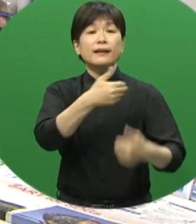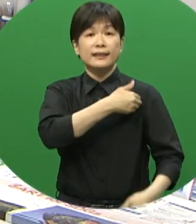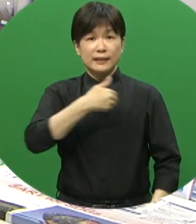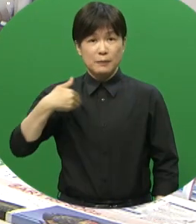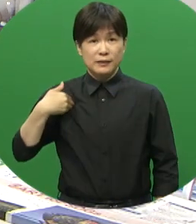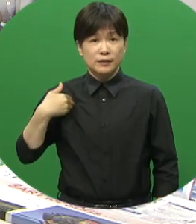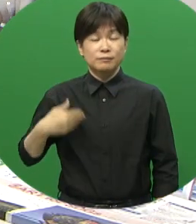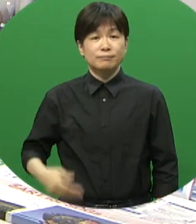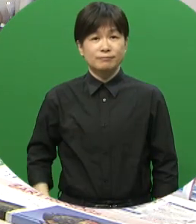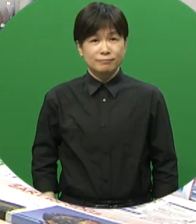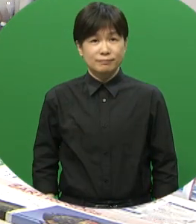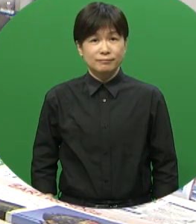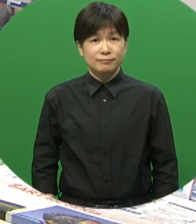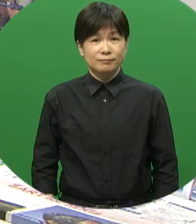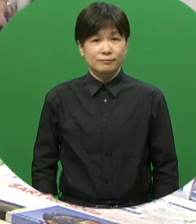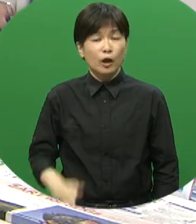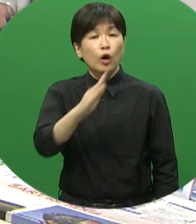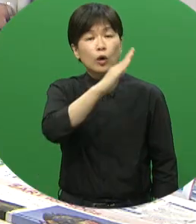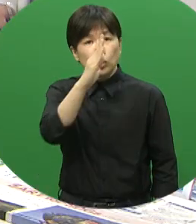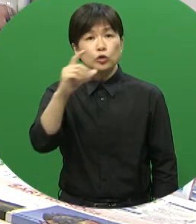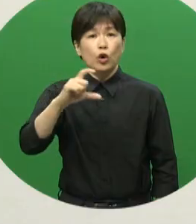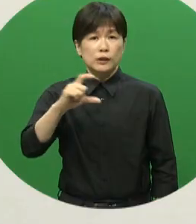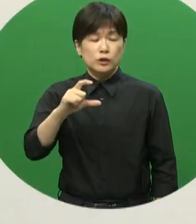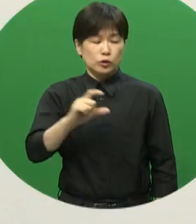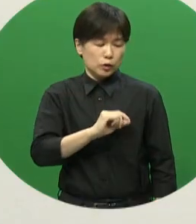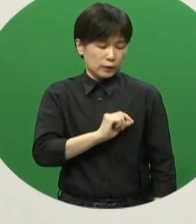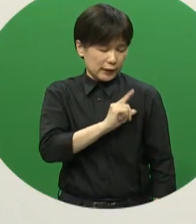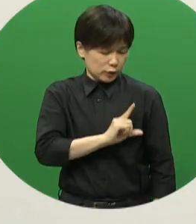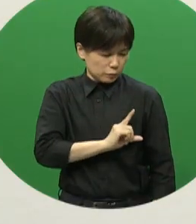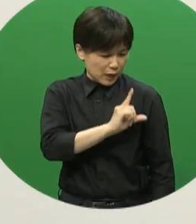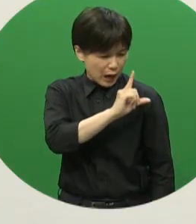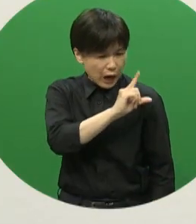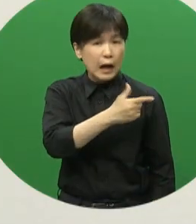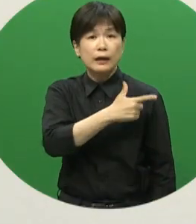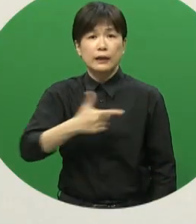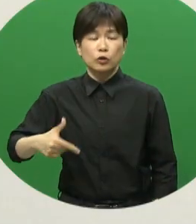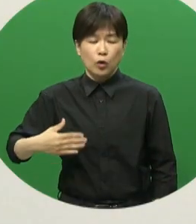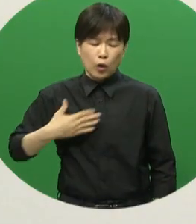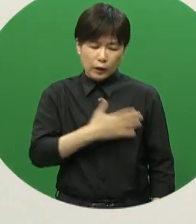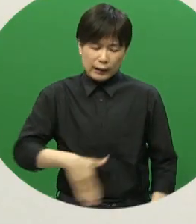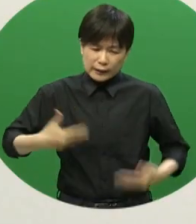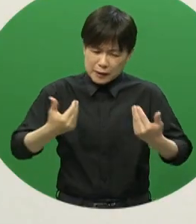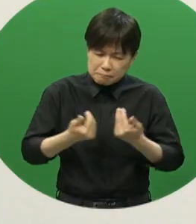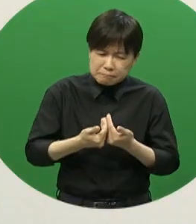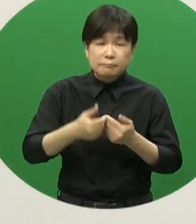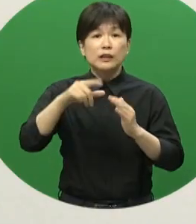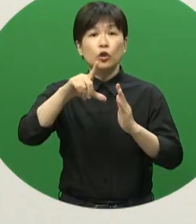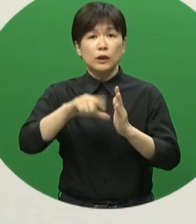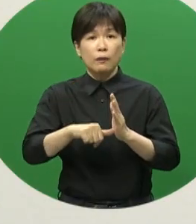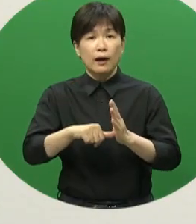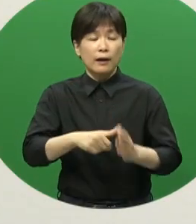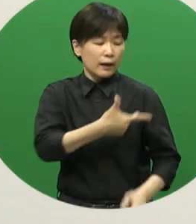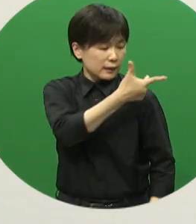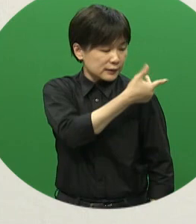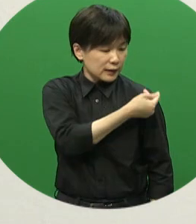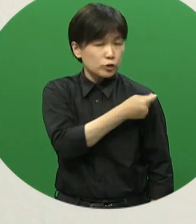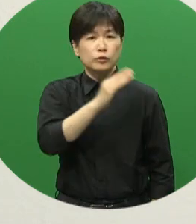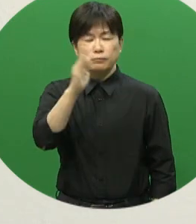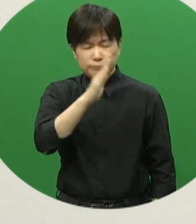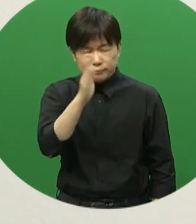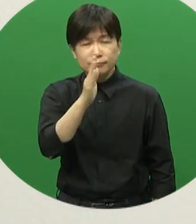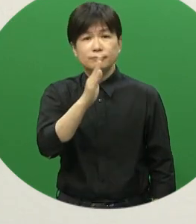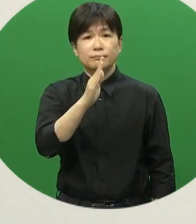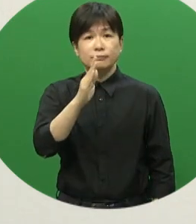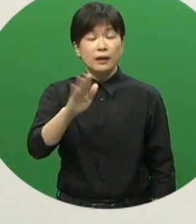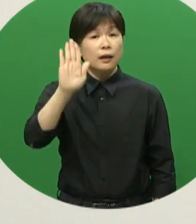談窓口を設けています。 当日に発熱がある場合など体調の優れない時は接